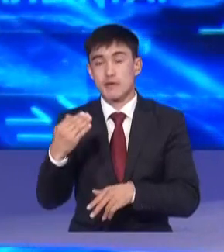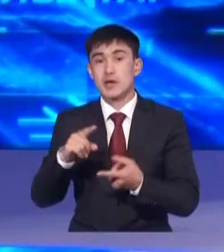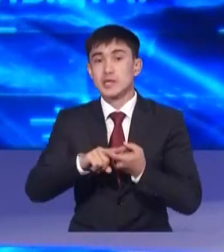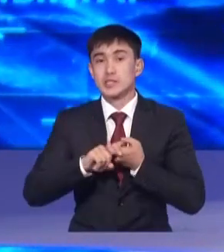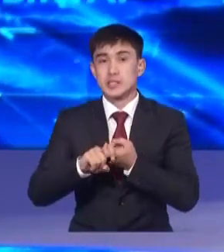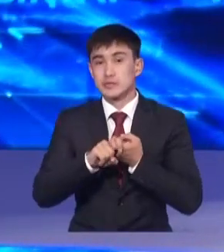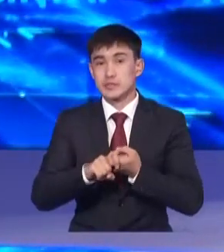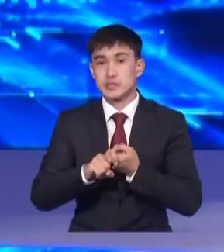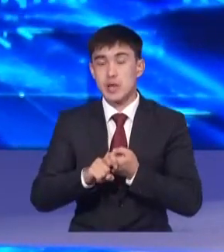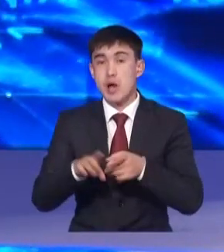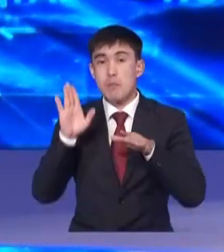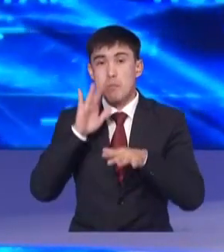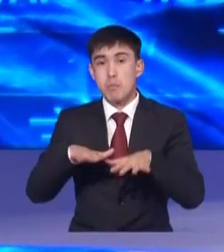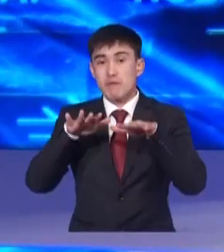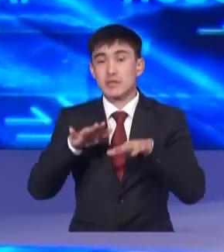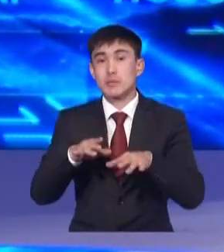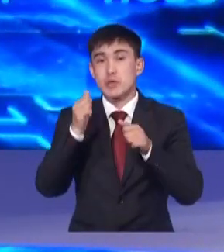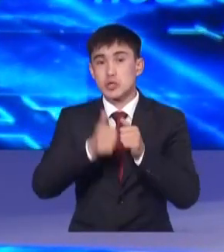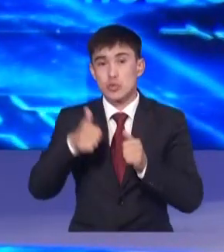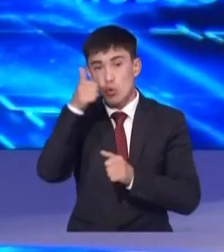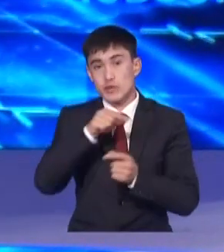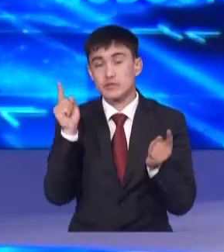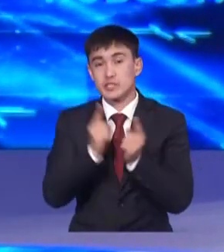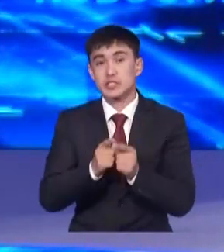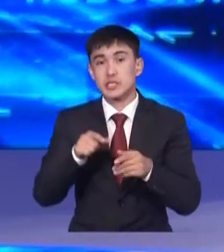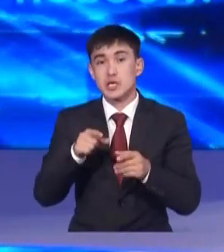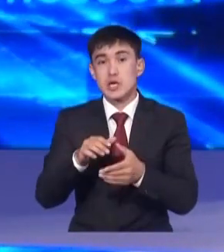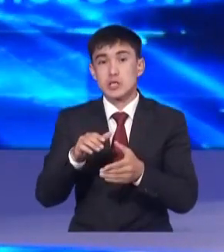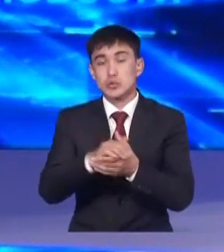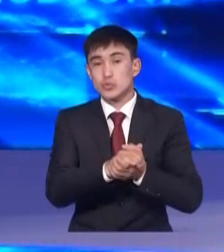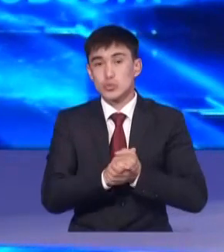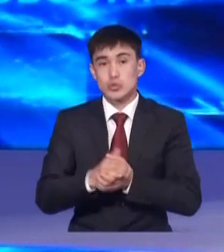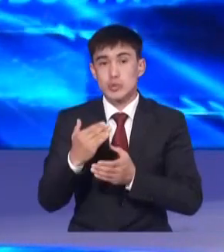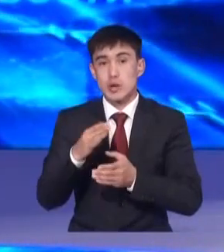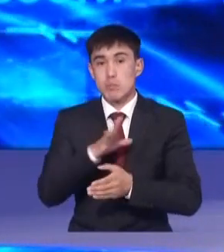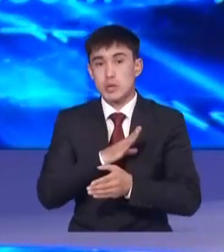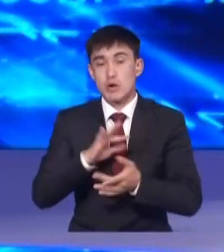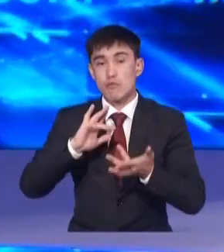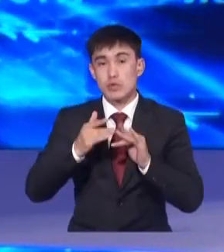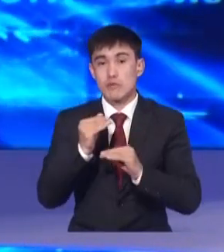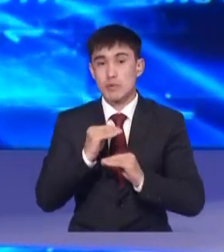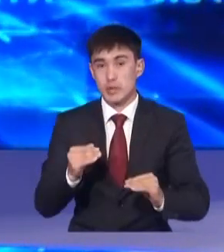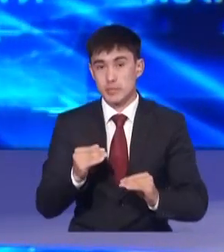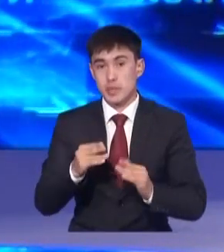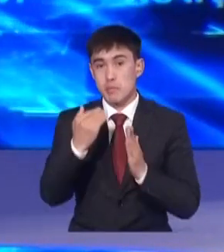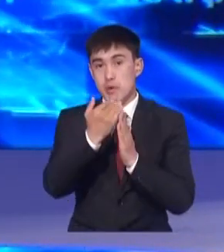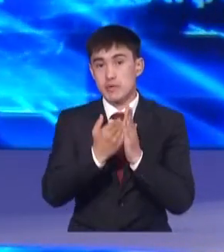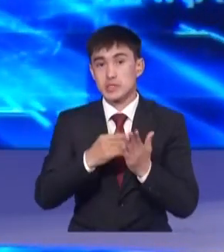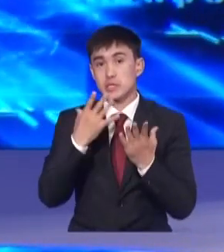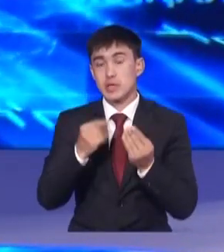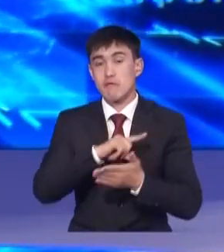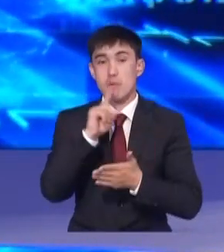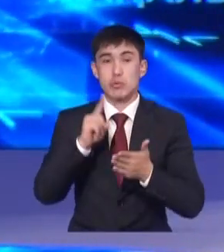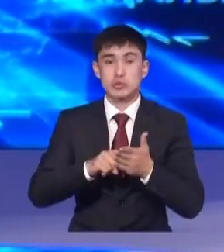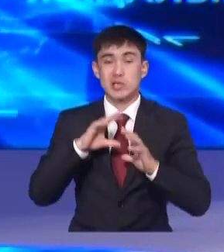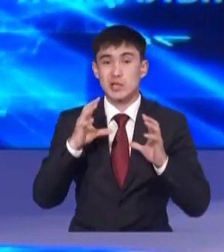Жомарта Токаева. В связи с паводками ежегодная встреча представителей Института дружбы состоялась в онлайн-формате. На повестке дня